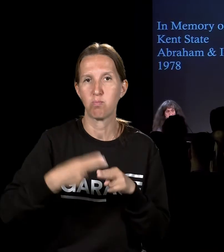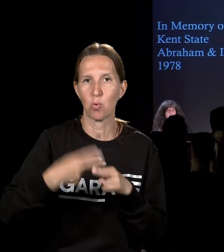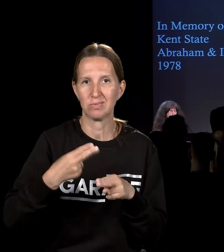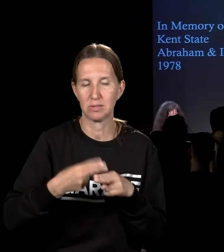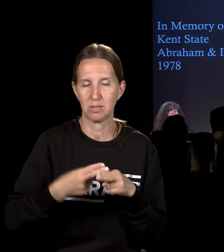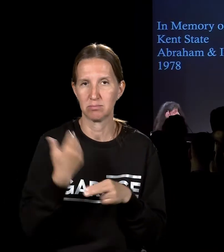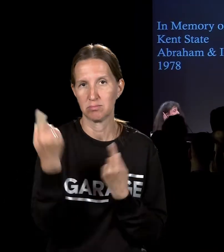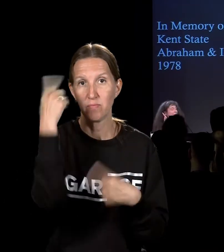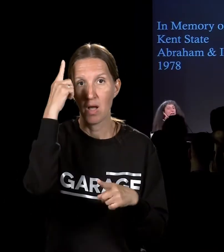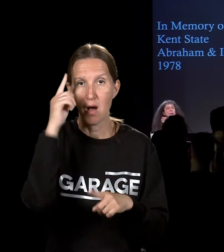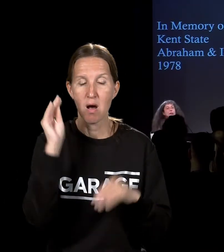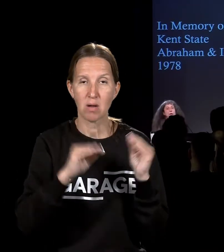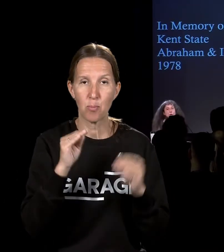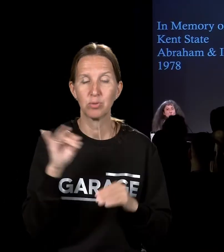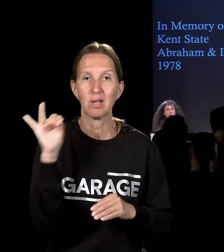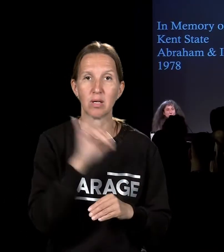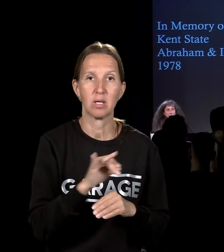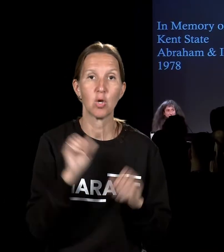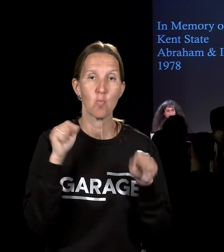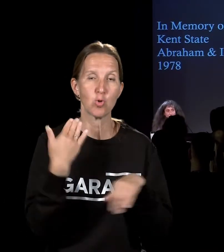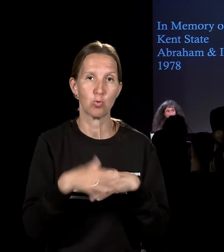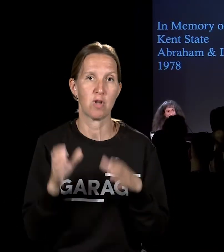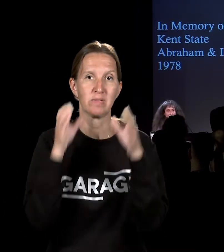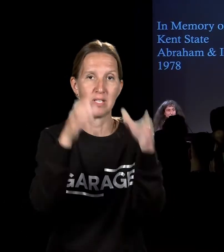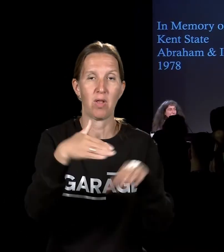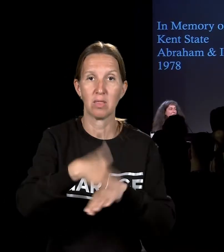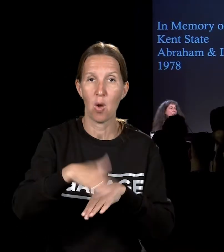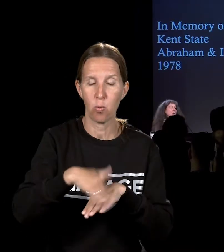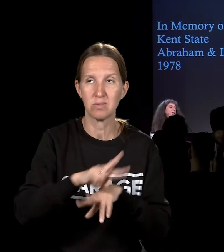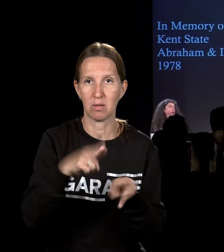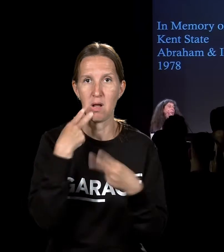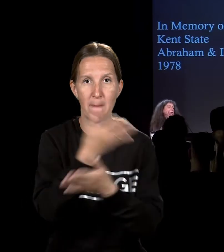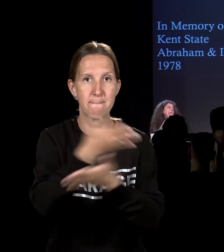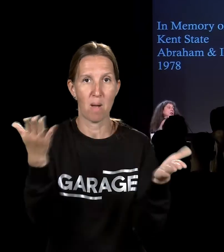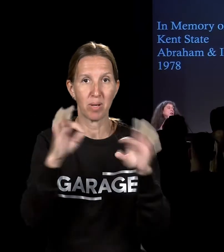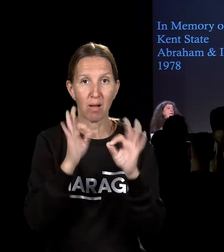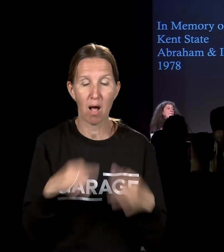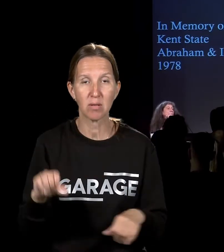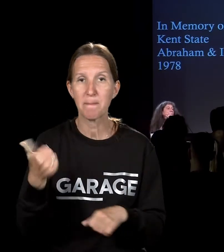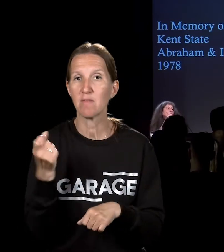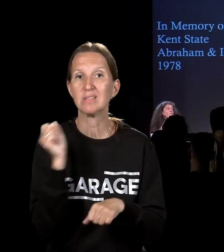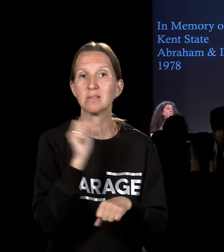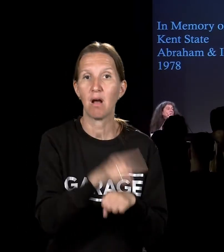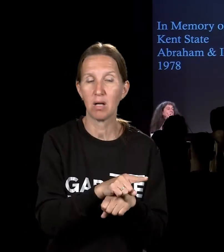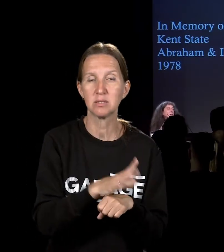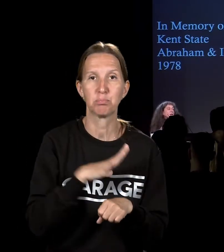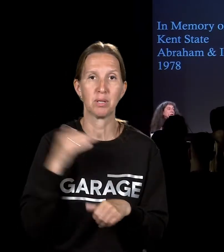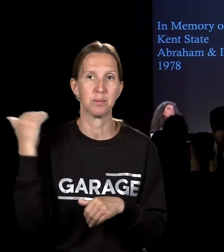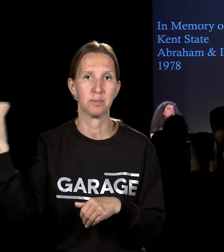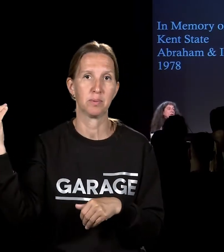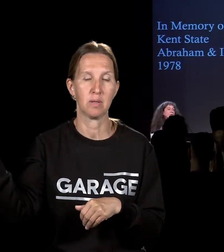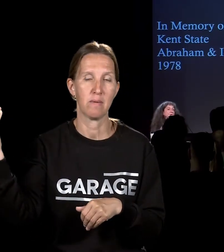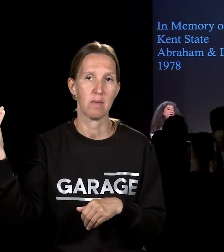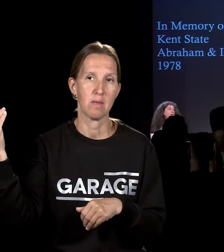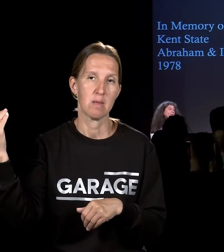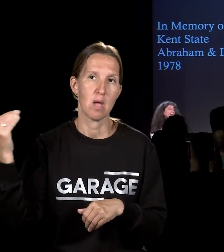работы с бронзой. Соответственно, их можно выставлять на улице, как паблик-арт. И первый заказ, который он получает, это заказ на